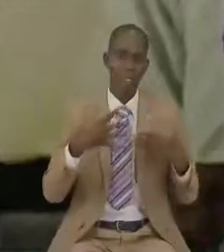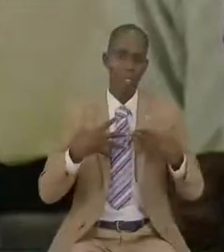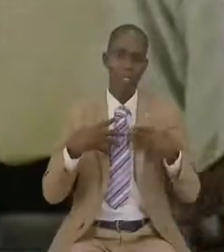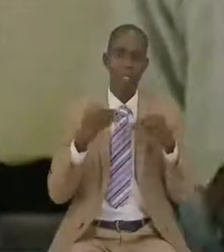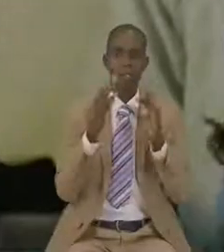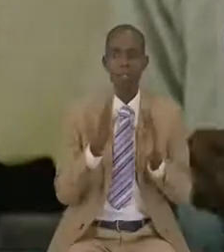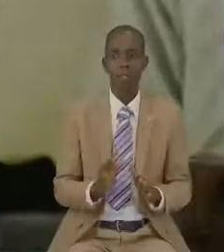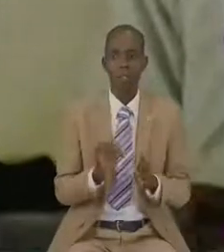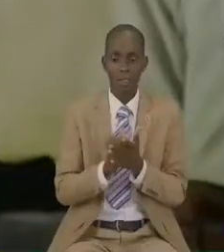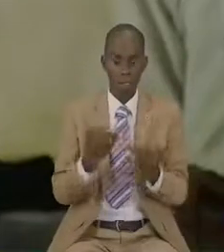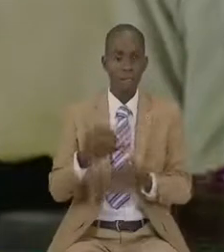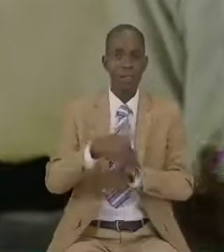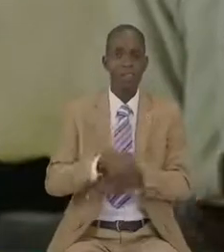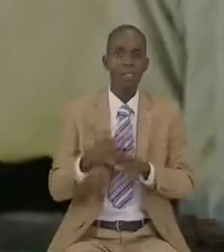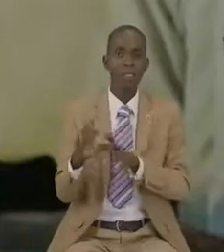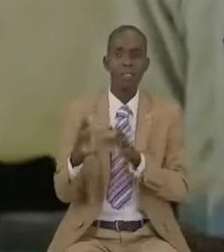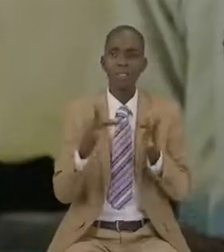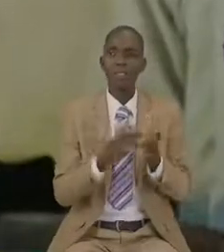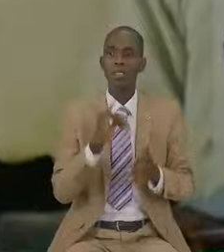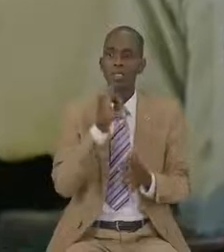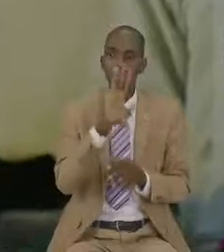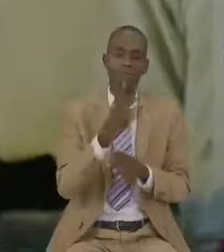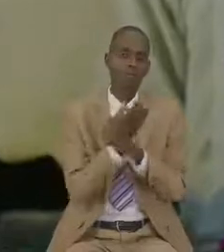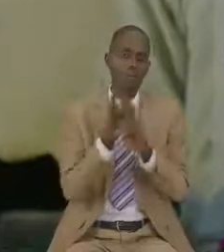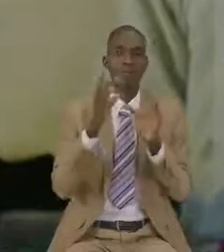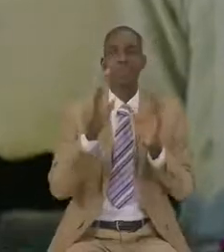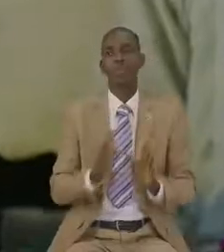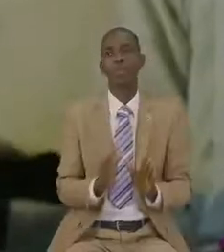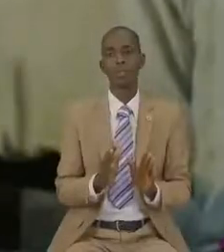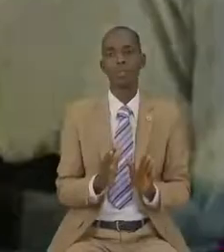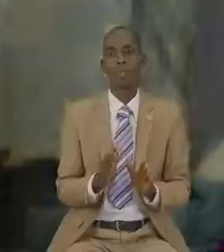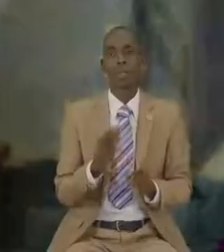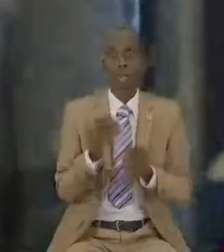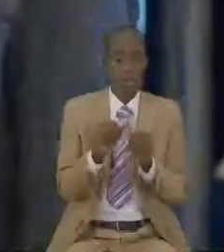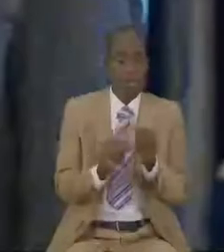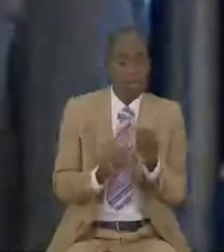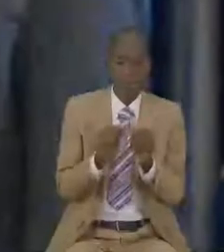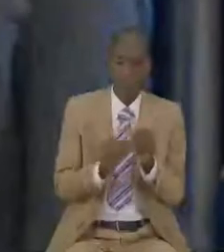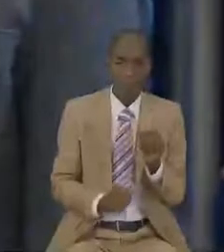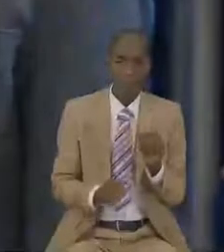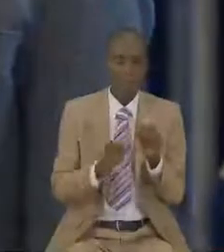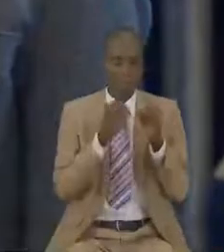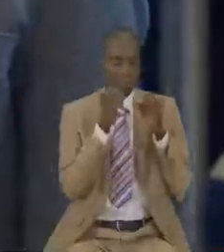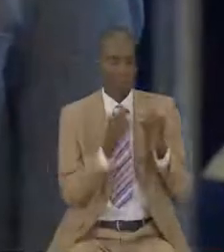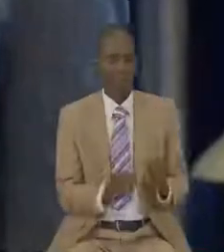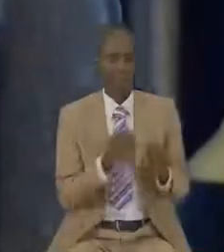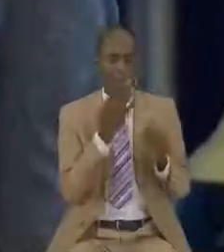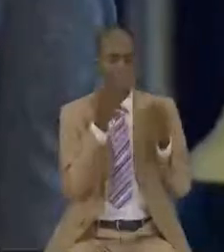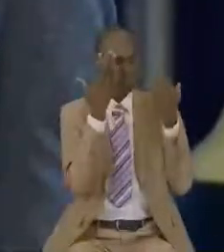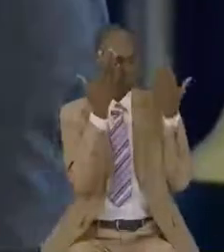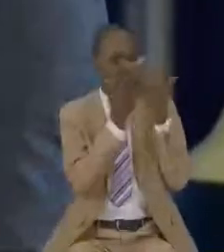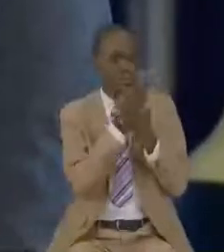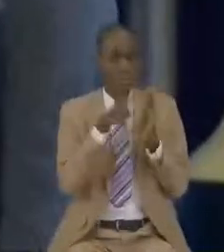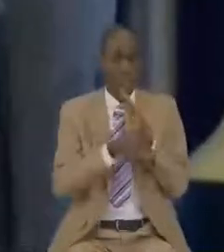ton guérisseur. Que ce soit Jésus est ton libérateur. Toute puissance